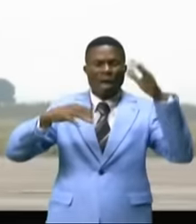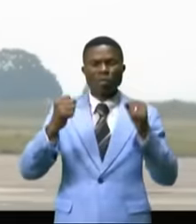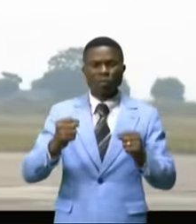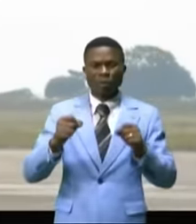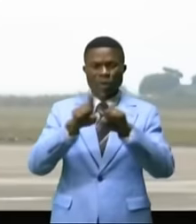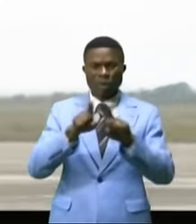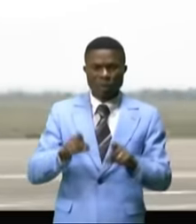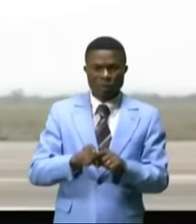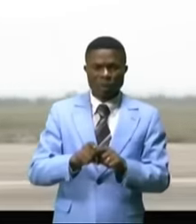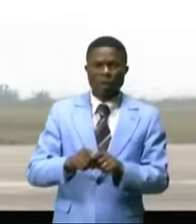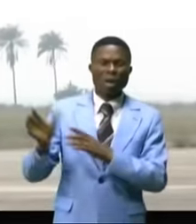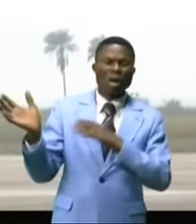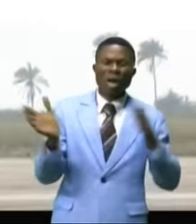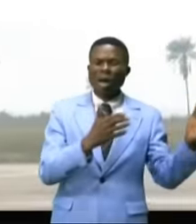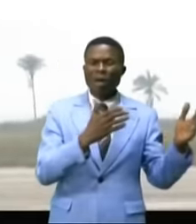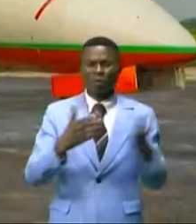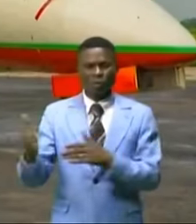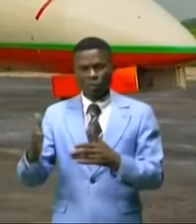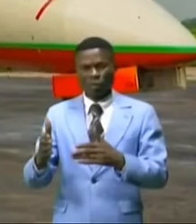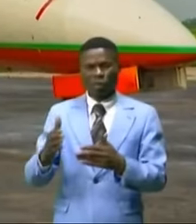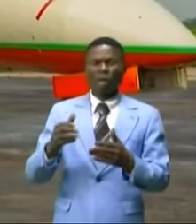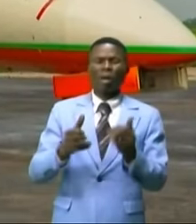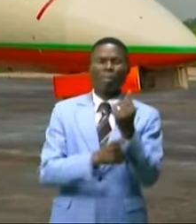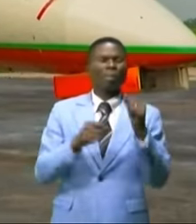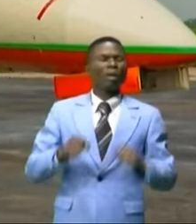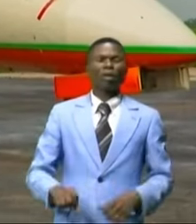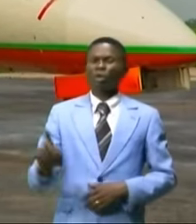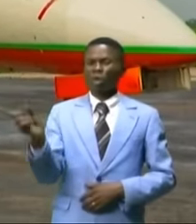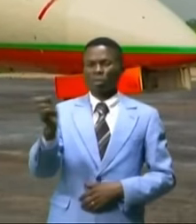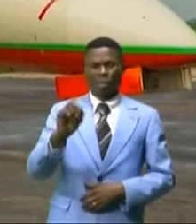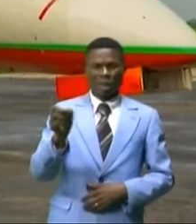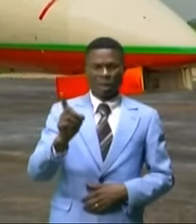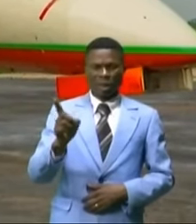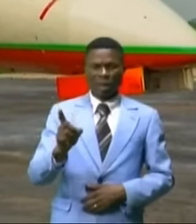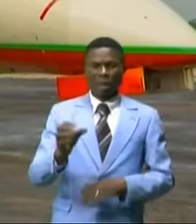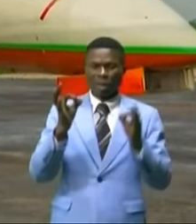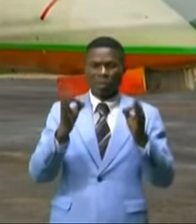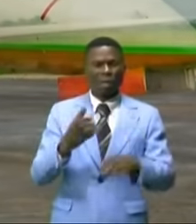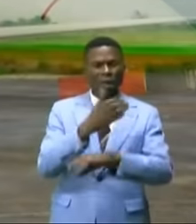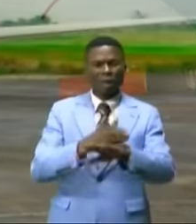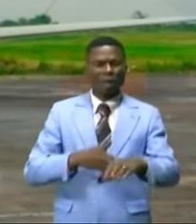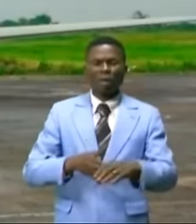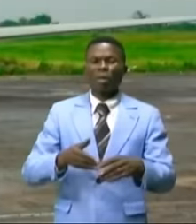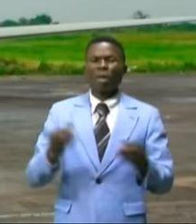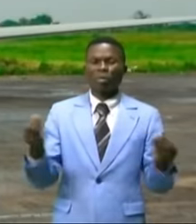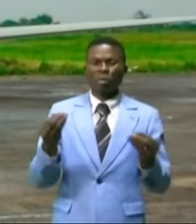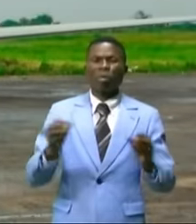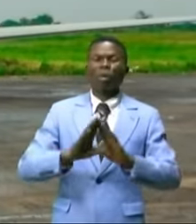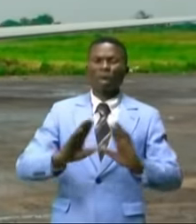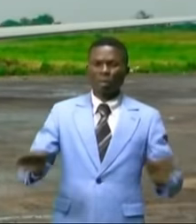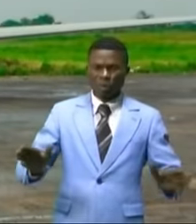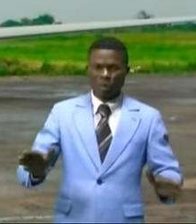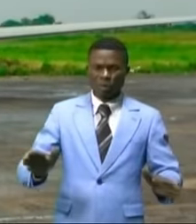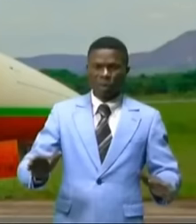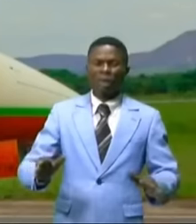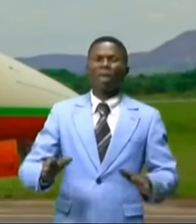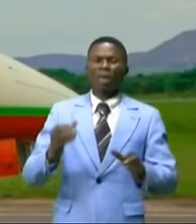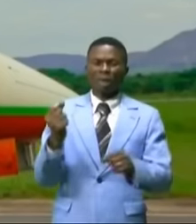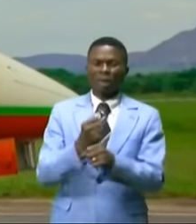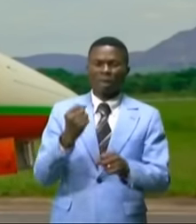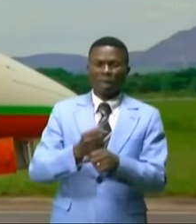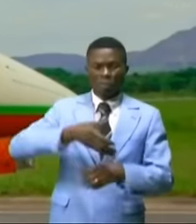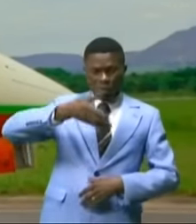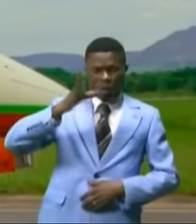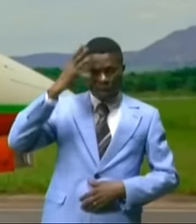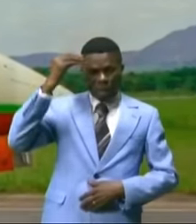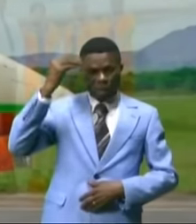des rafales de vent qui n'avaient enregistré aucune victime humaine. Pas même des blessés grâce à la capacité, compétence et